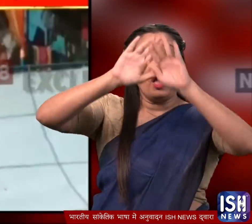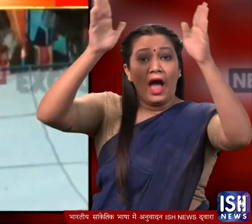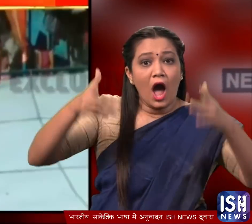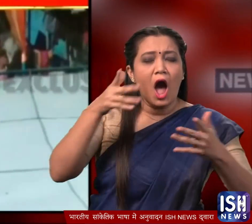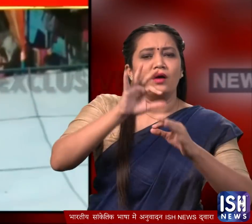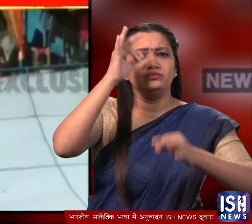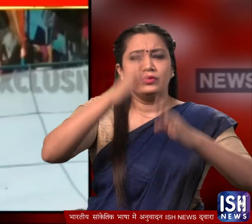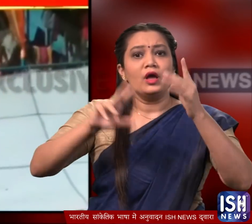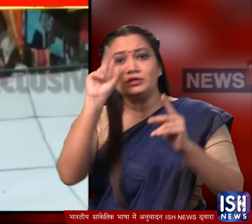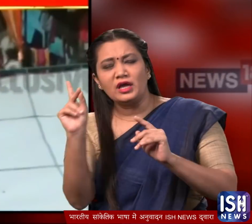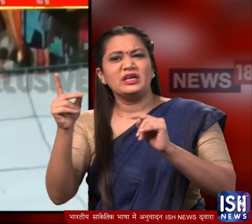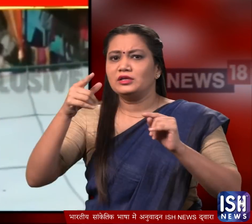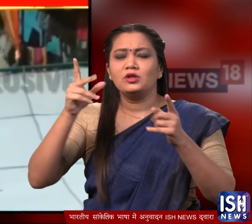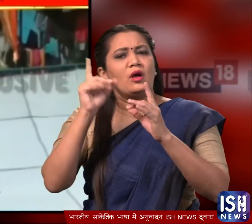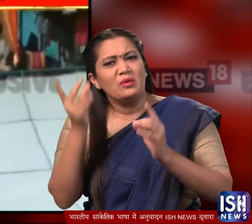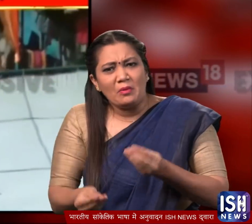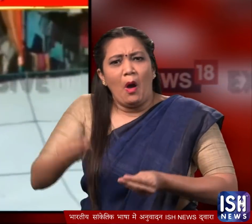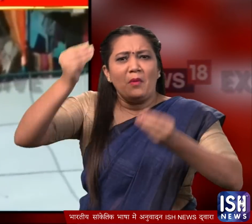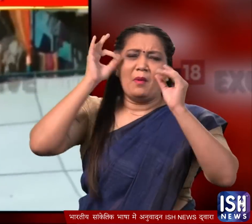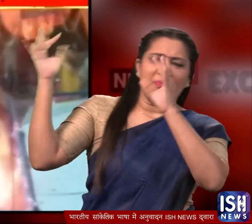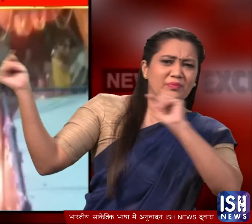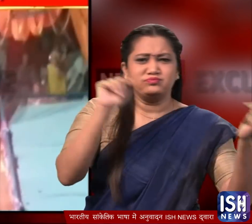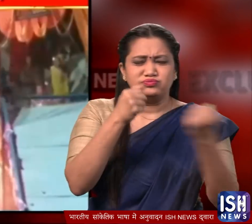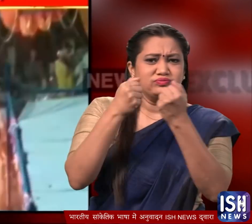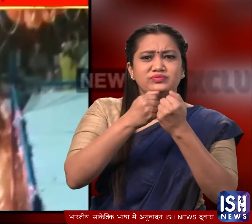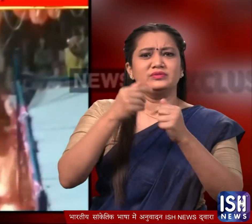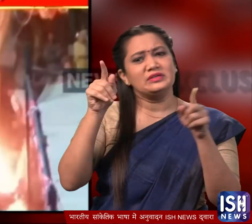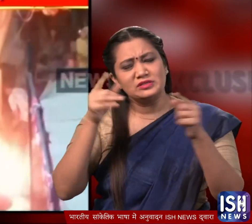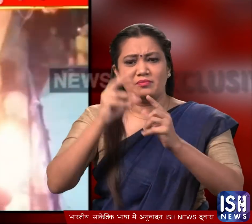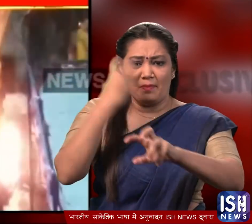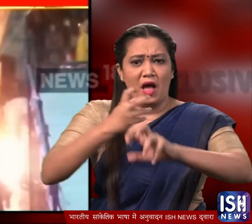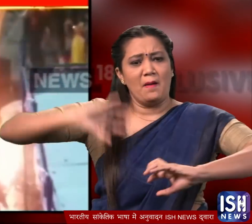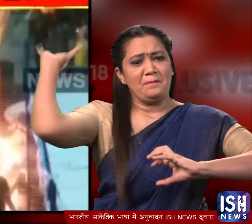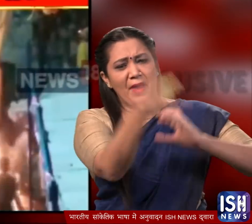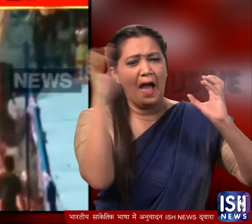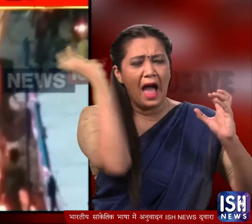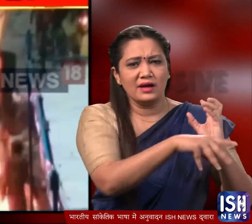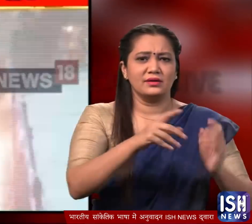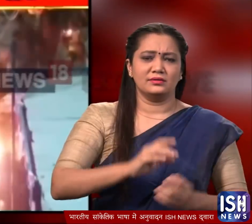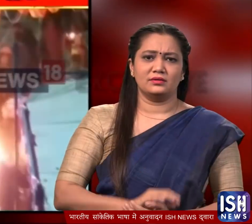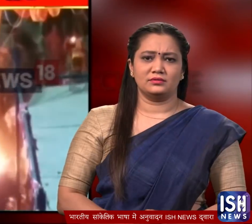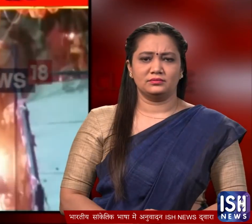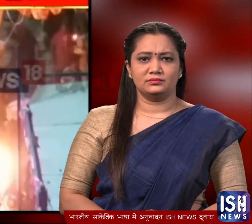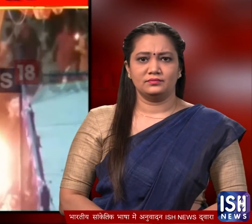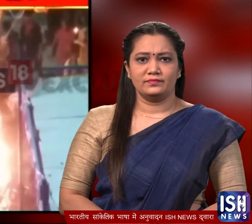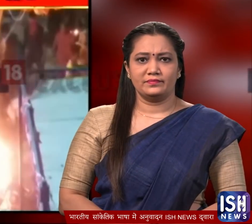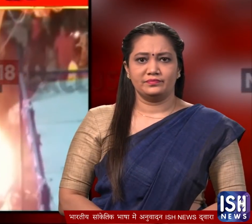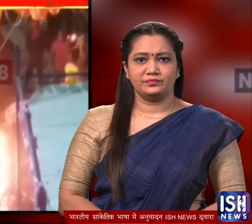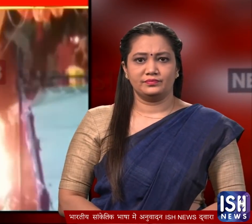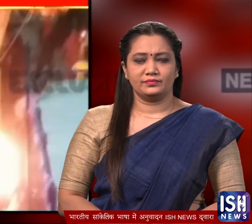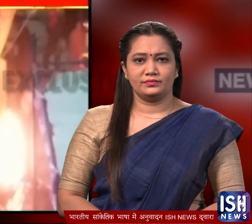दी। हालात बिगड़े तो दूसरा गुट भी कहां शांत रहने वाला था। उन लोगों ने आगजनी का जवाब पत्थरबाजी से दिया।